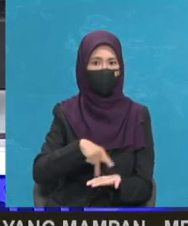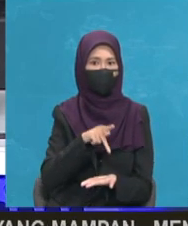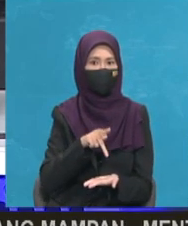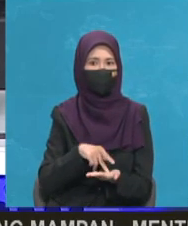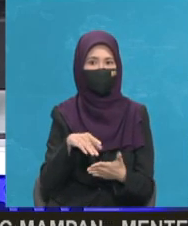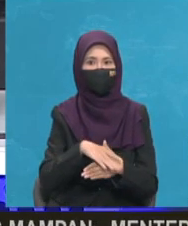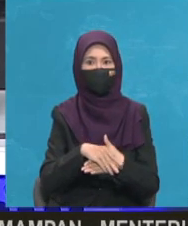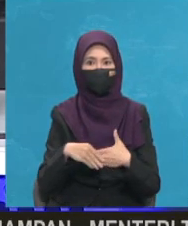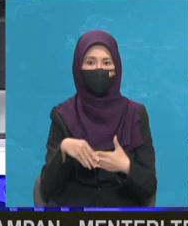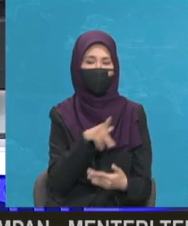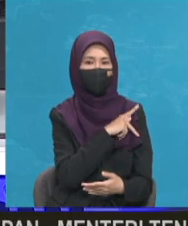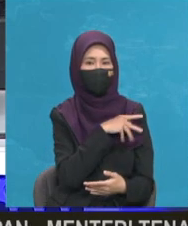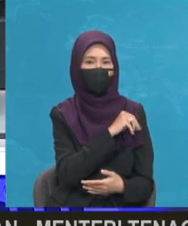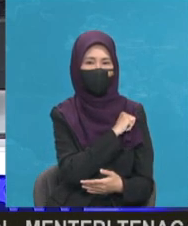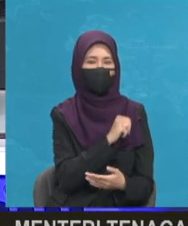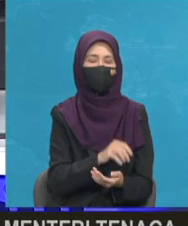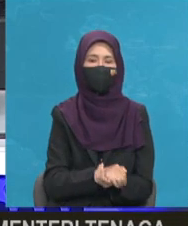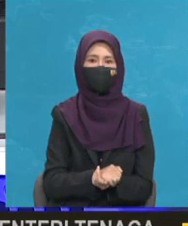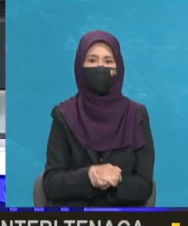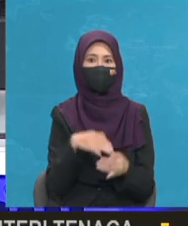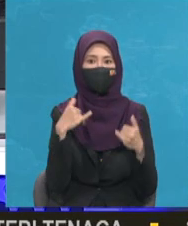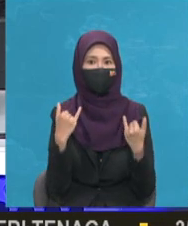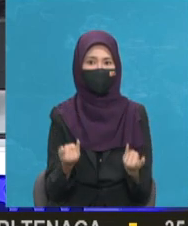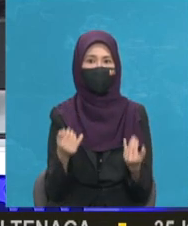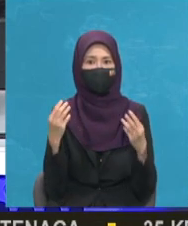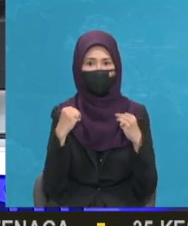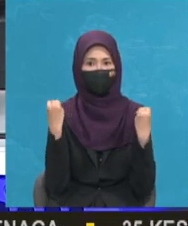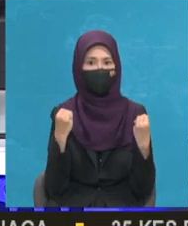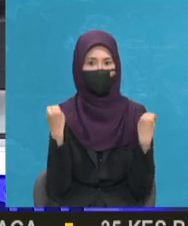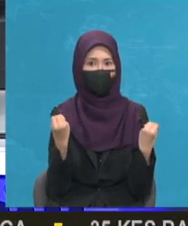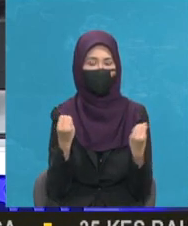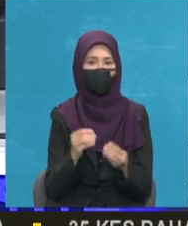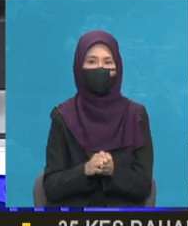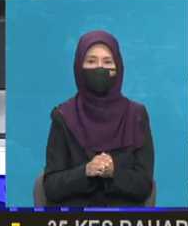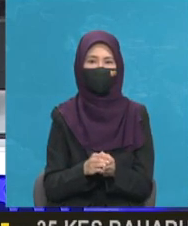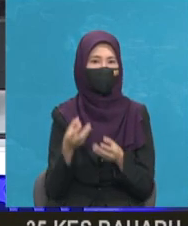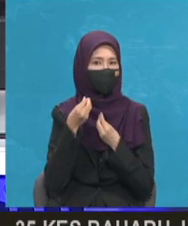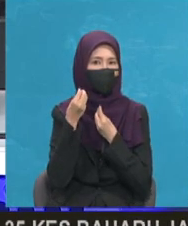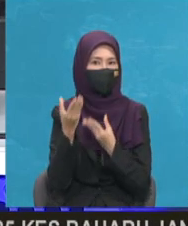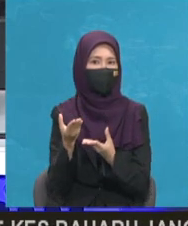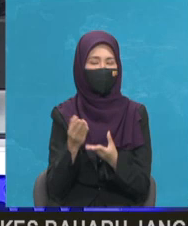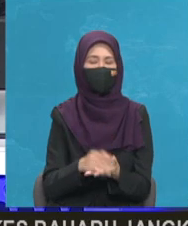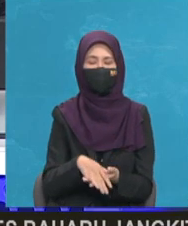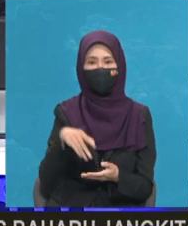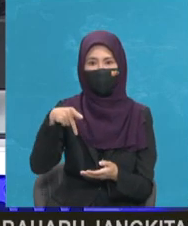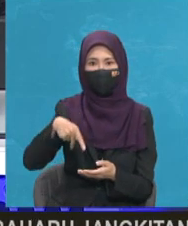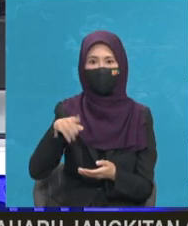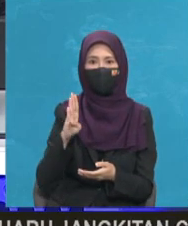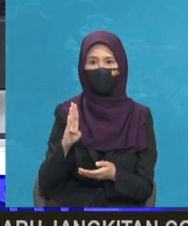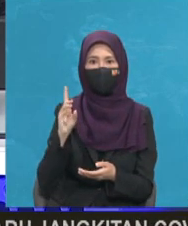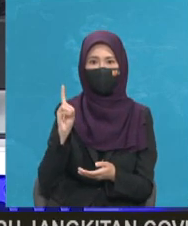keuangan dan ekonomi hari ini mengadakan majelis pemerikaan bagi piawai Brunei Darussalam PBD ketiga